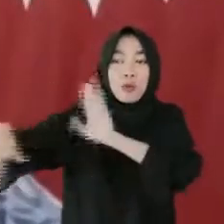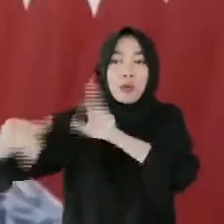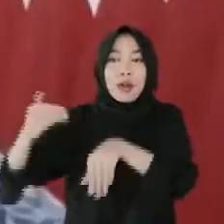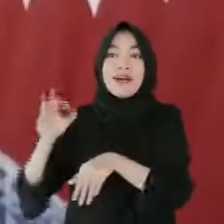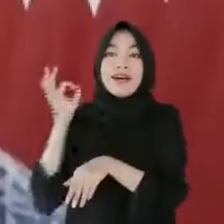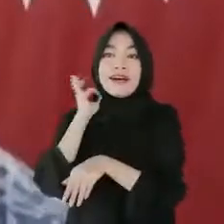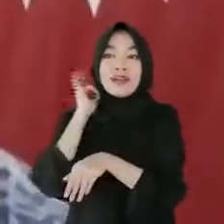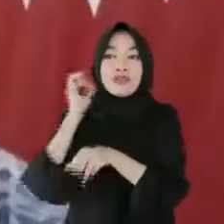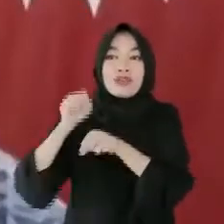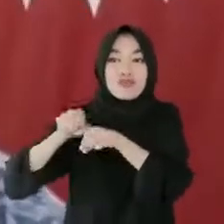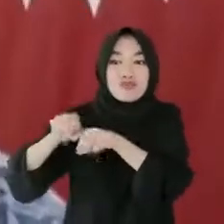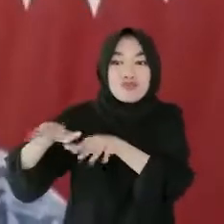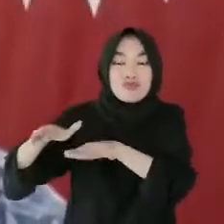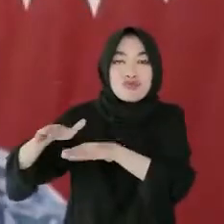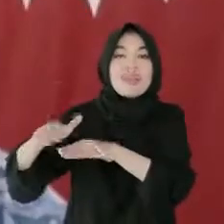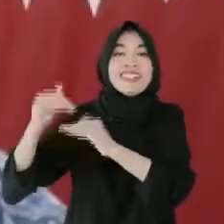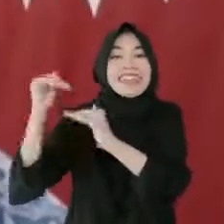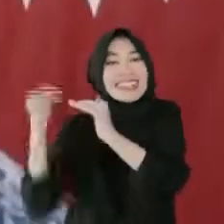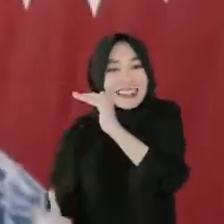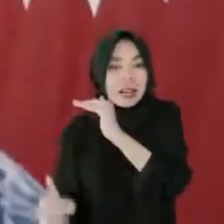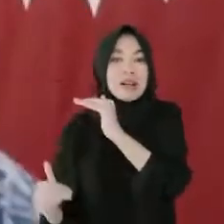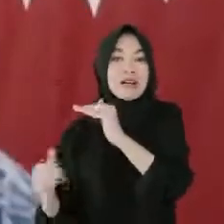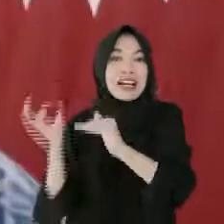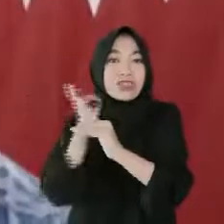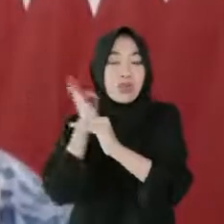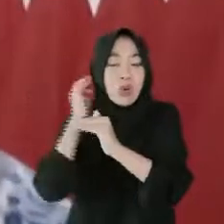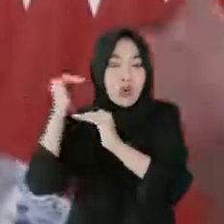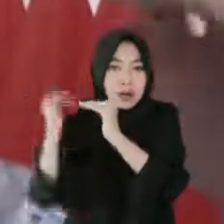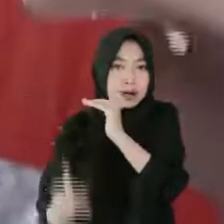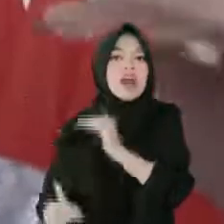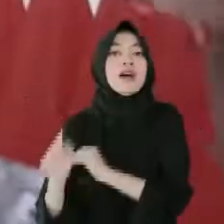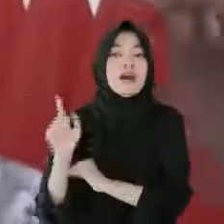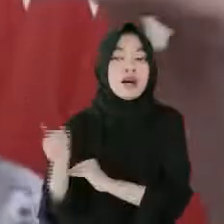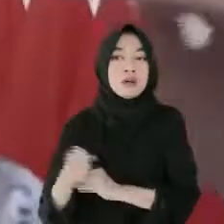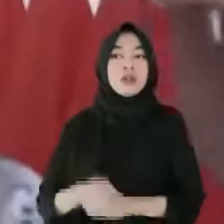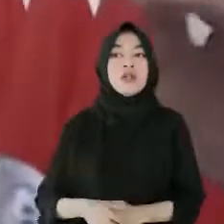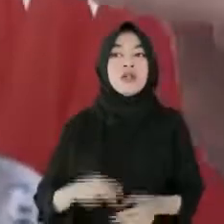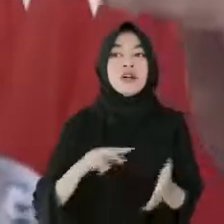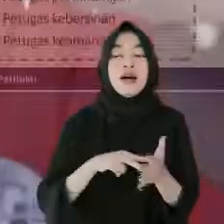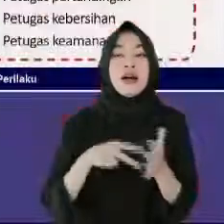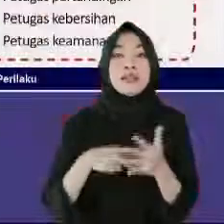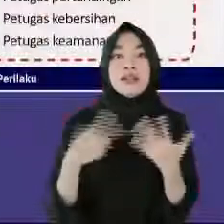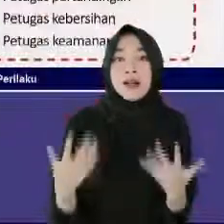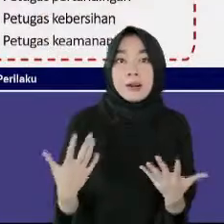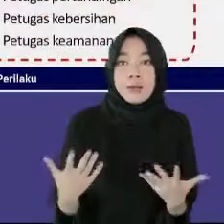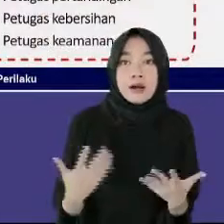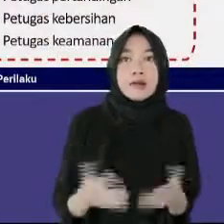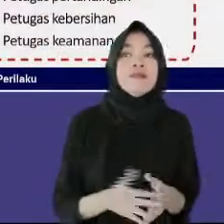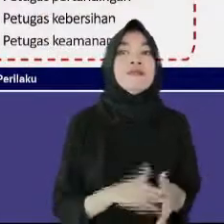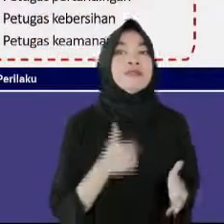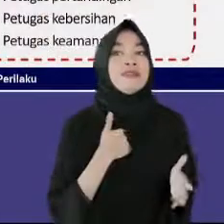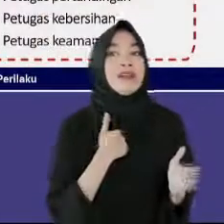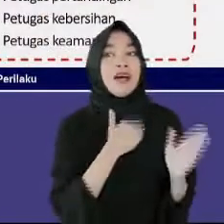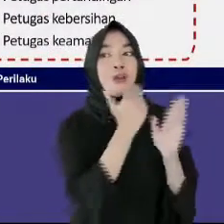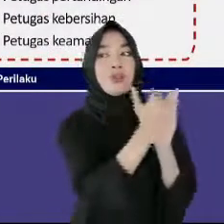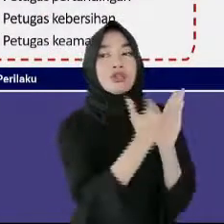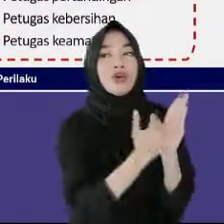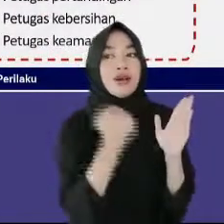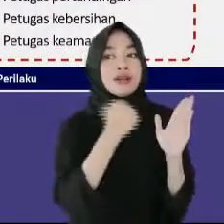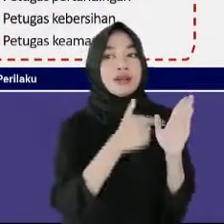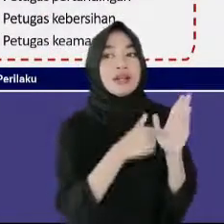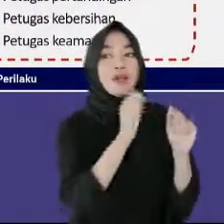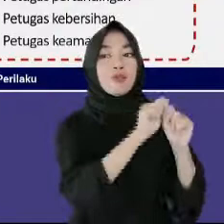penularan yang juga rendah oleh karenanya sejumlah ya sejumlah protokol kesehatan kami